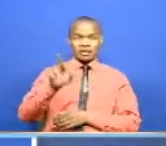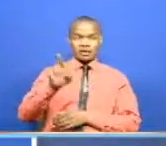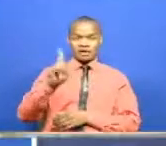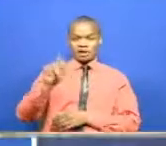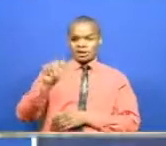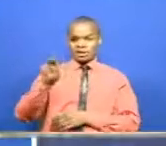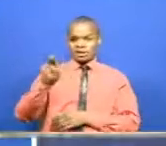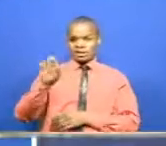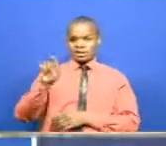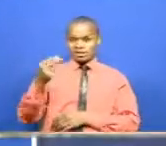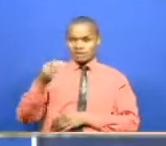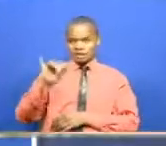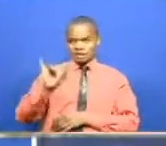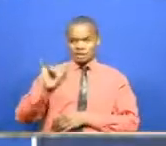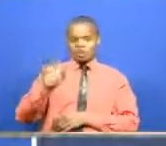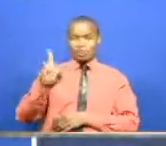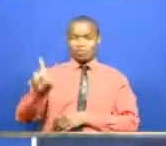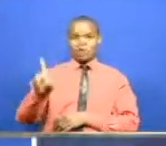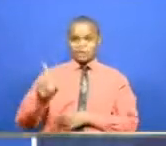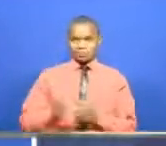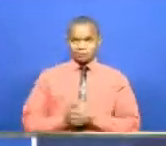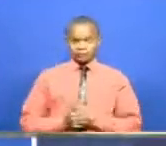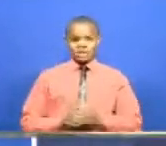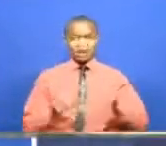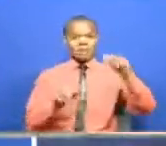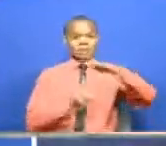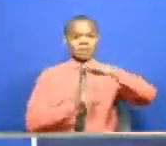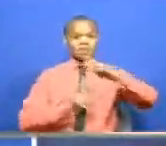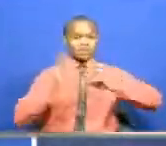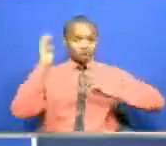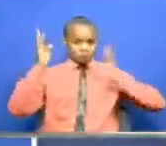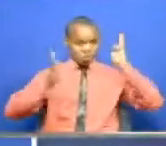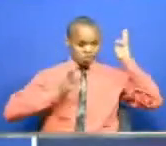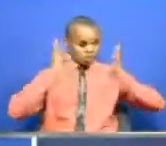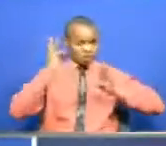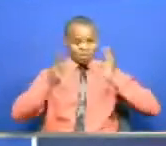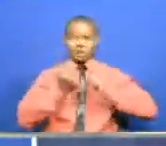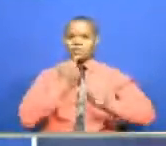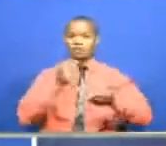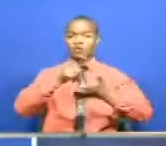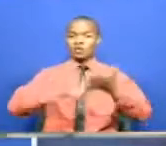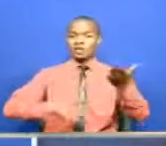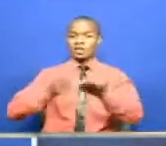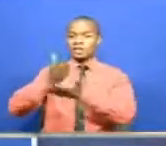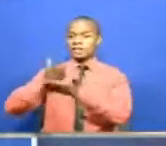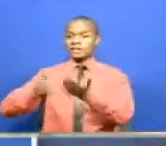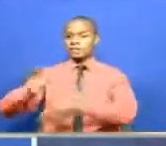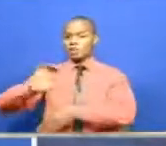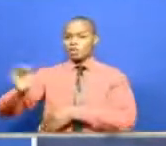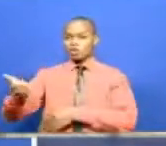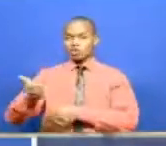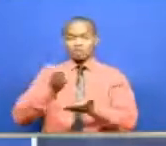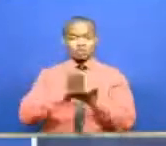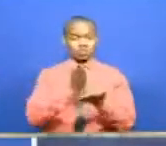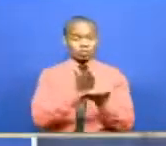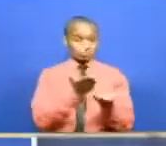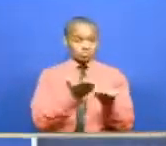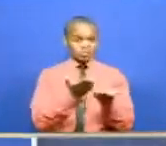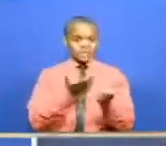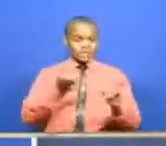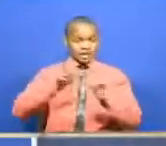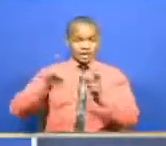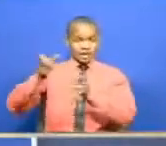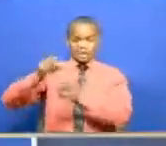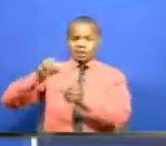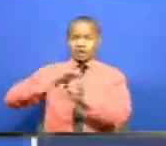1. Hata hivyo, wizara hiyo imeibua wasiwasi kwamba baadhi ya kaunti sasa zinakabiliwa na ongezeko la visa vya